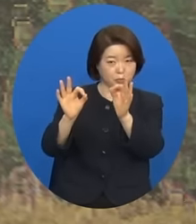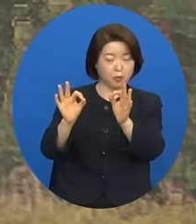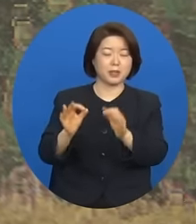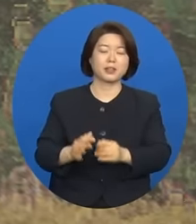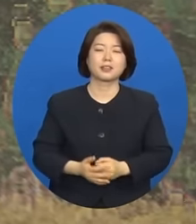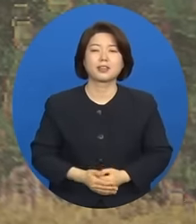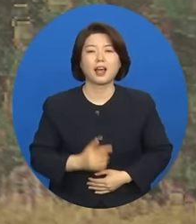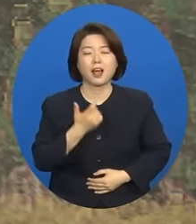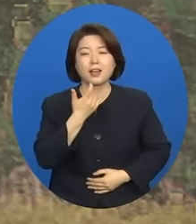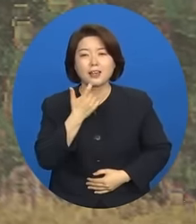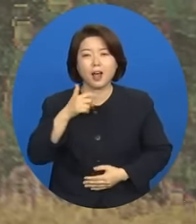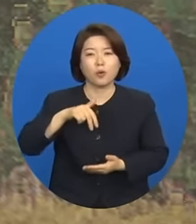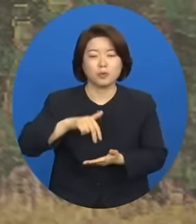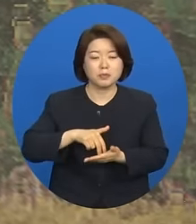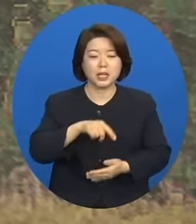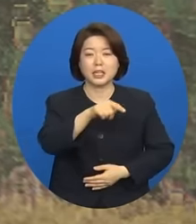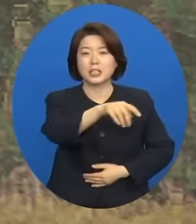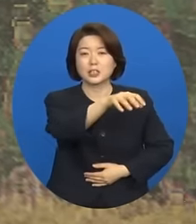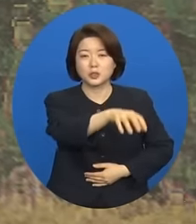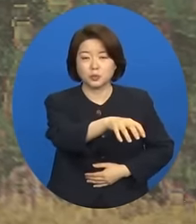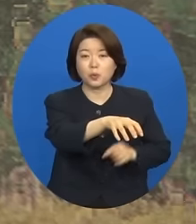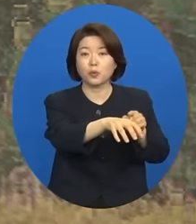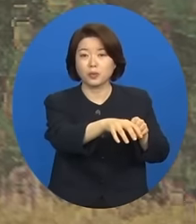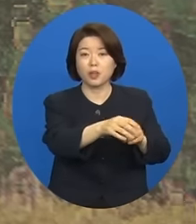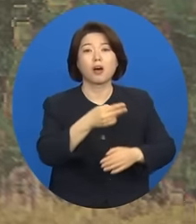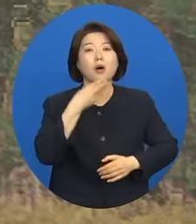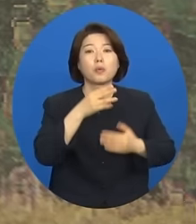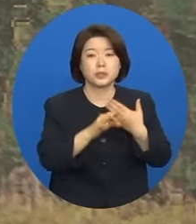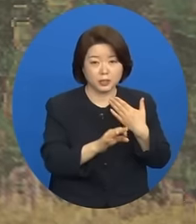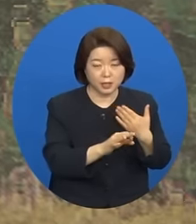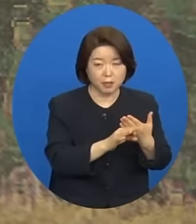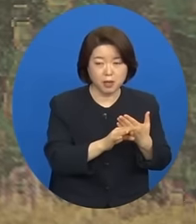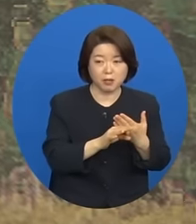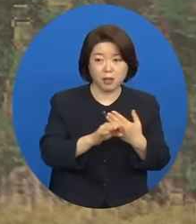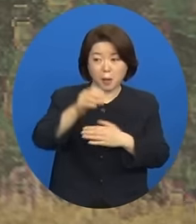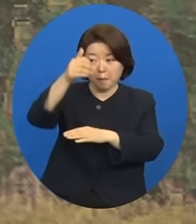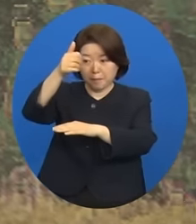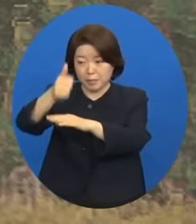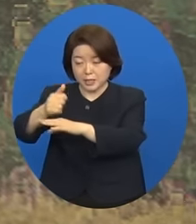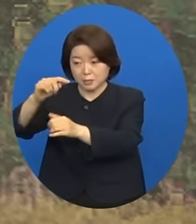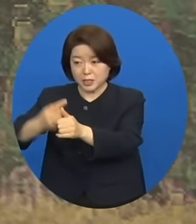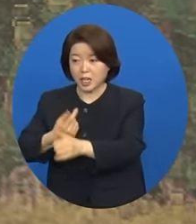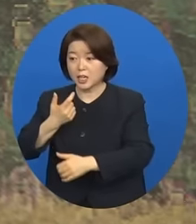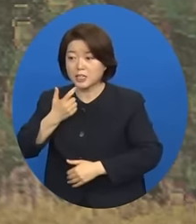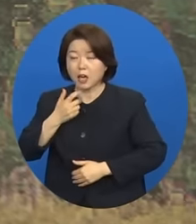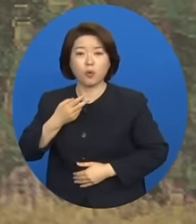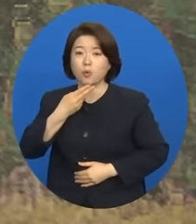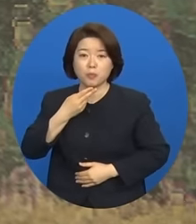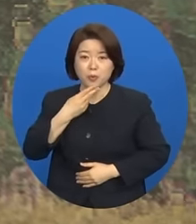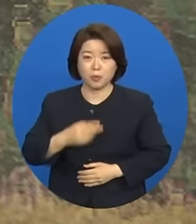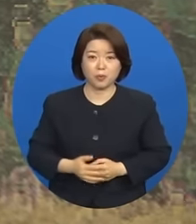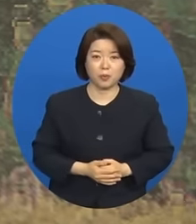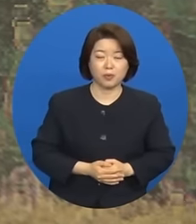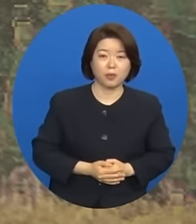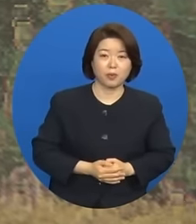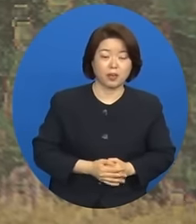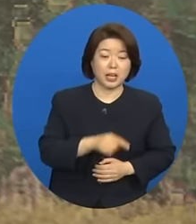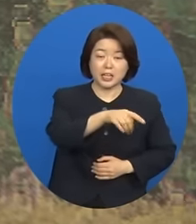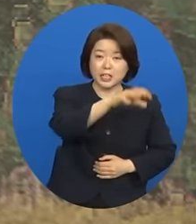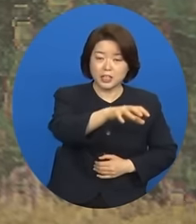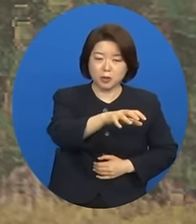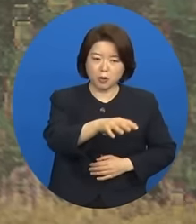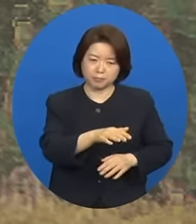야곱에게 있어서 바딴 아람이 아니었다라면 결코 야곱이 되지 못했을 겁니다. 야곱에게 있어서 바딴 아람을 통과하지